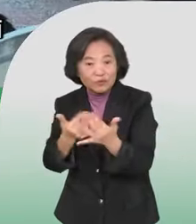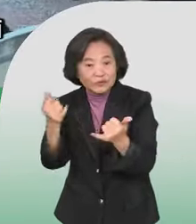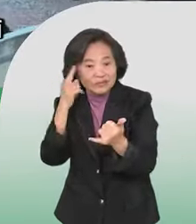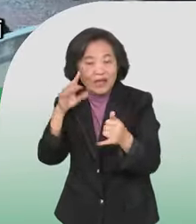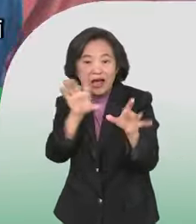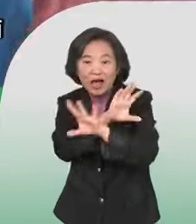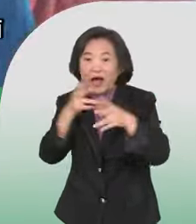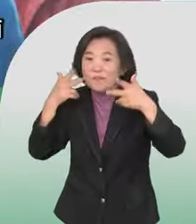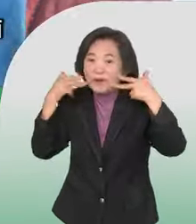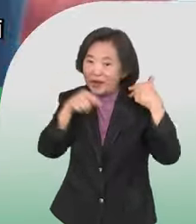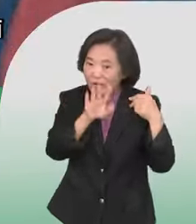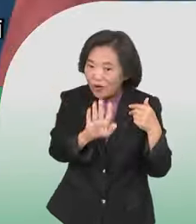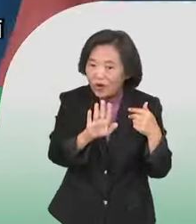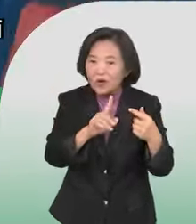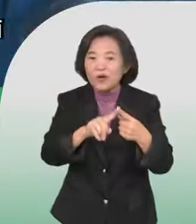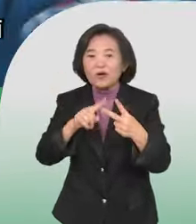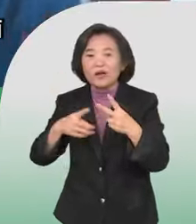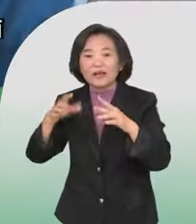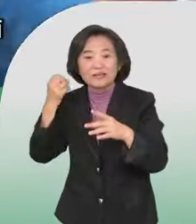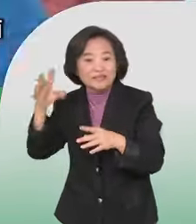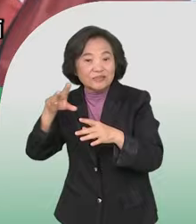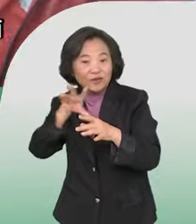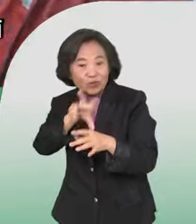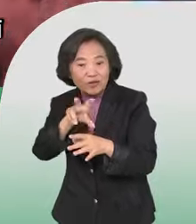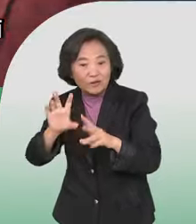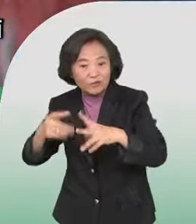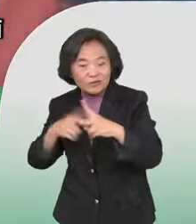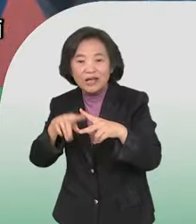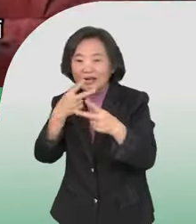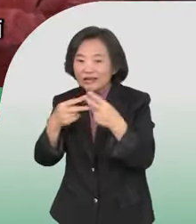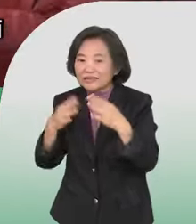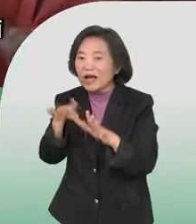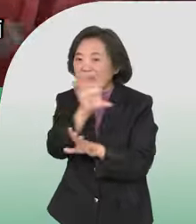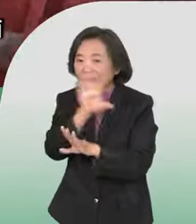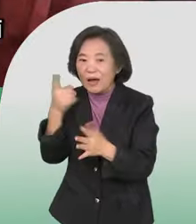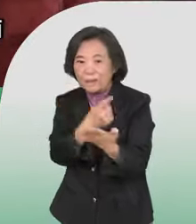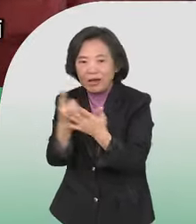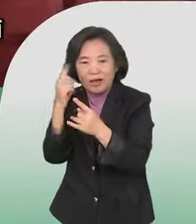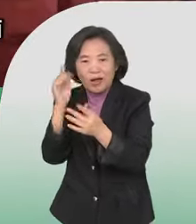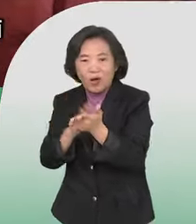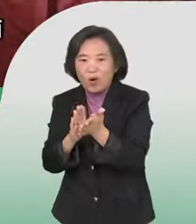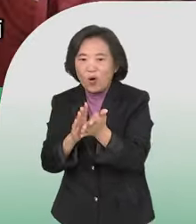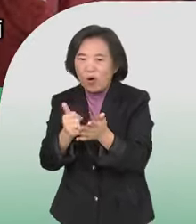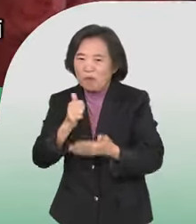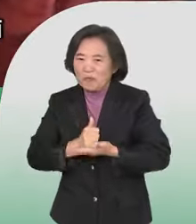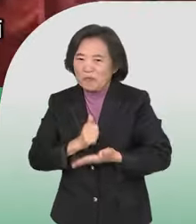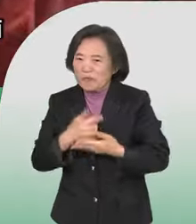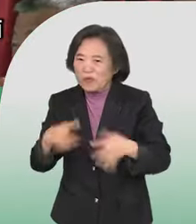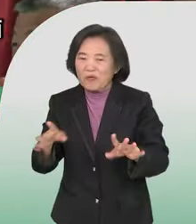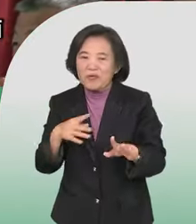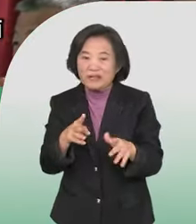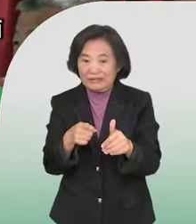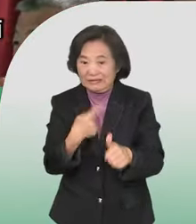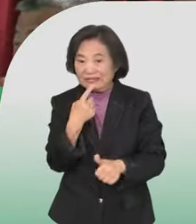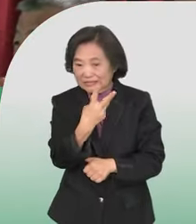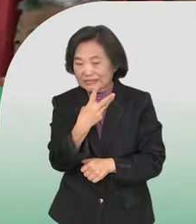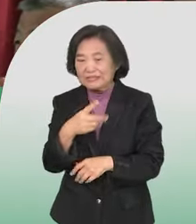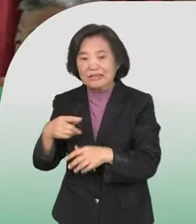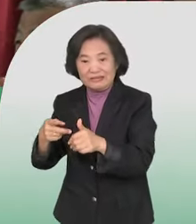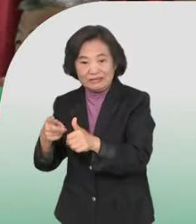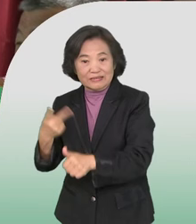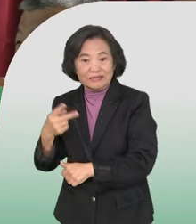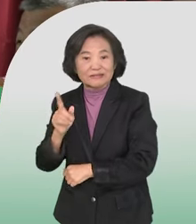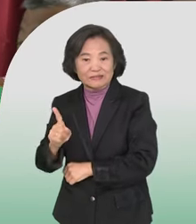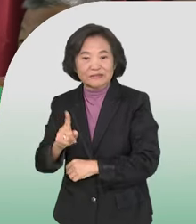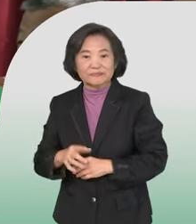了从人出名的高位。新余国小马从客家歌得到为三军英勇的肯定。 我们也是新威国